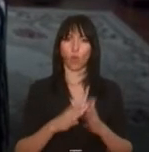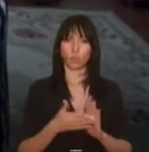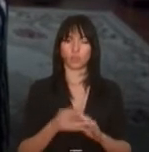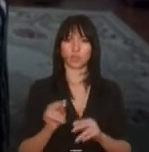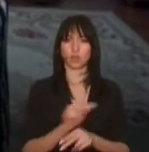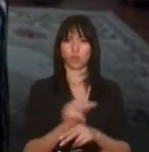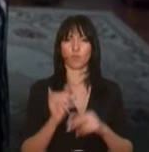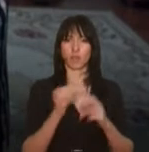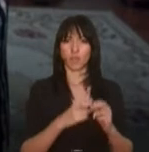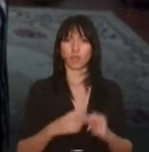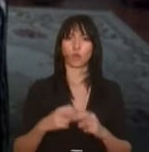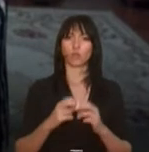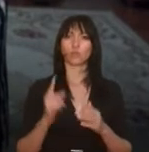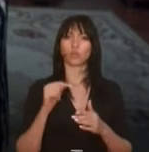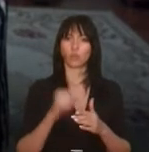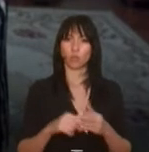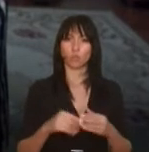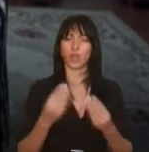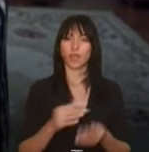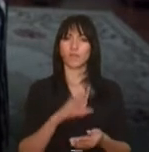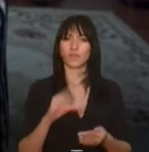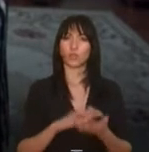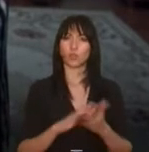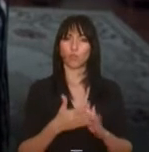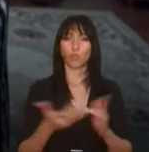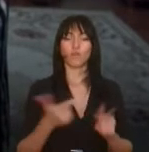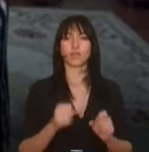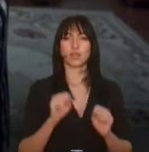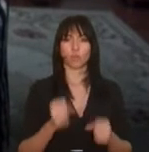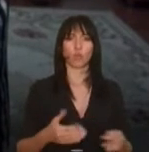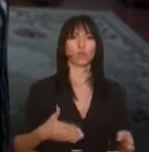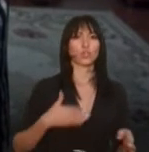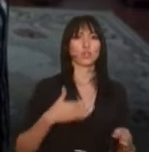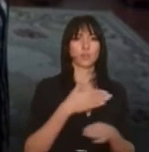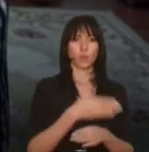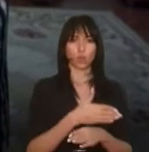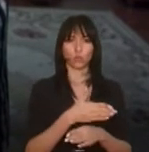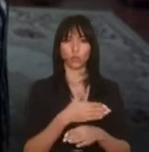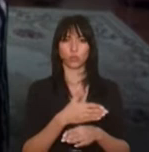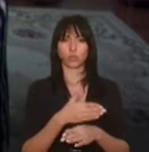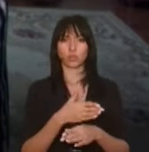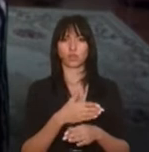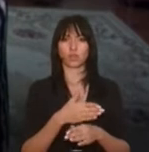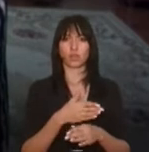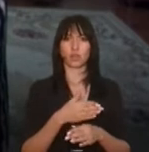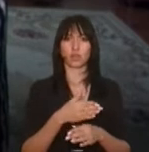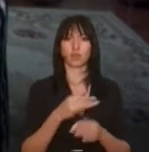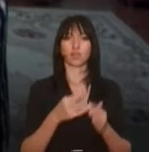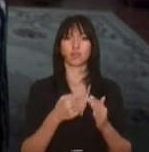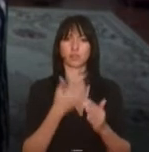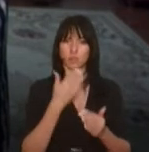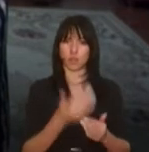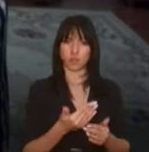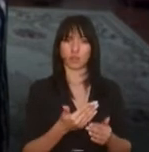Тобто, де є всі умови, де можна спокійно переговорити з мамою, розпитати про дитину,